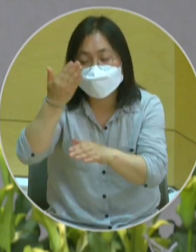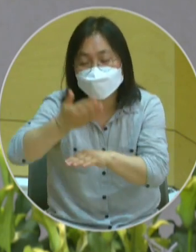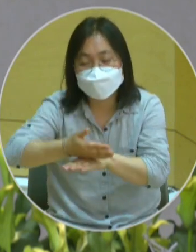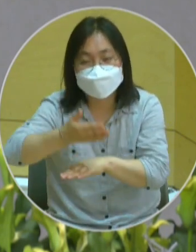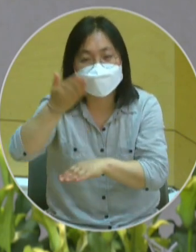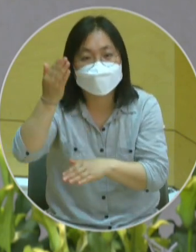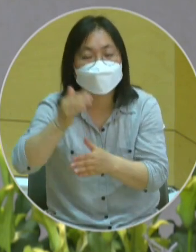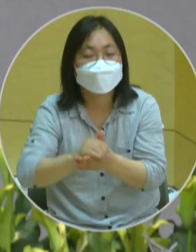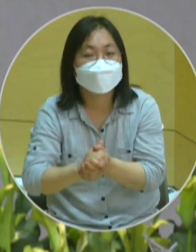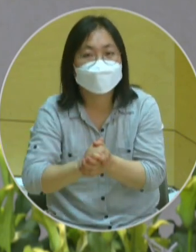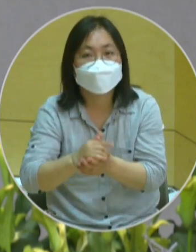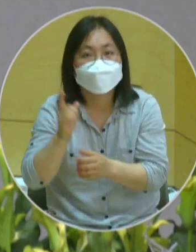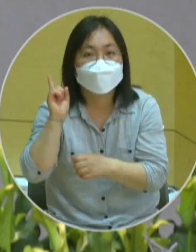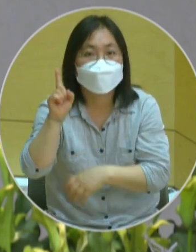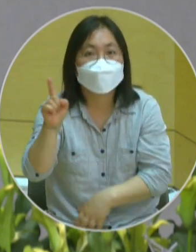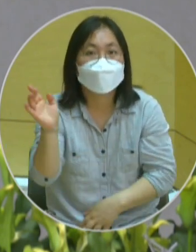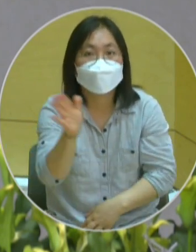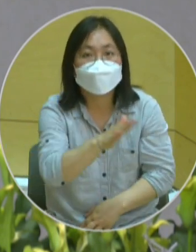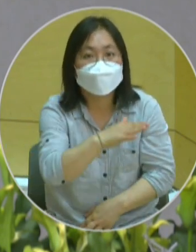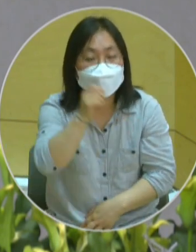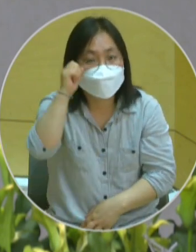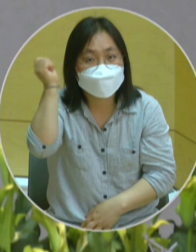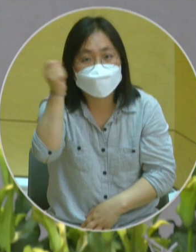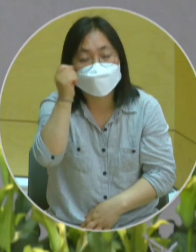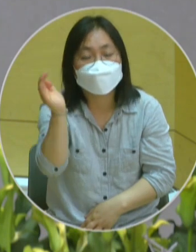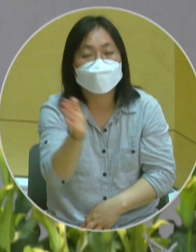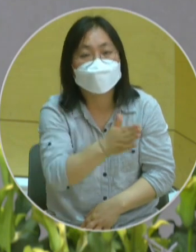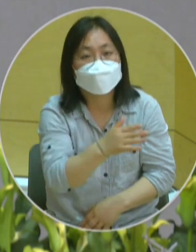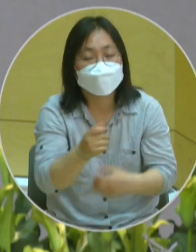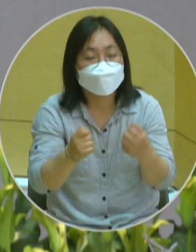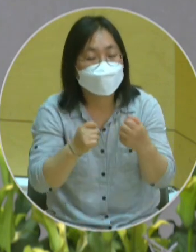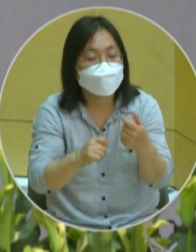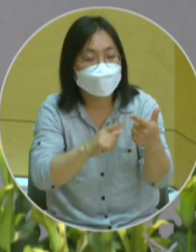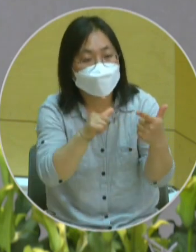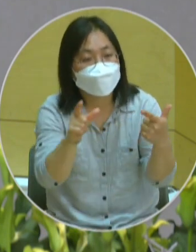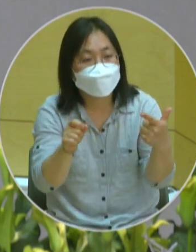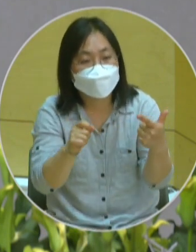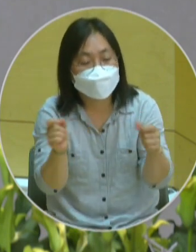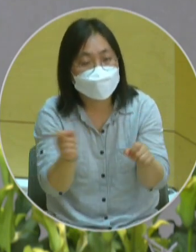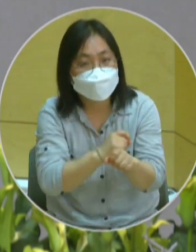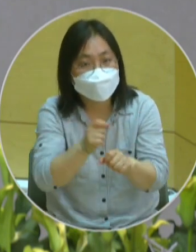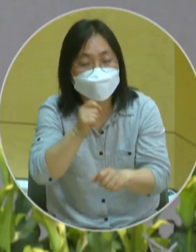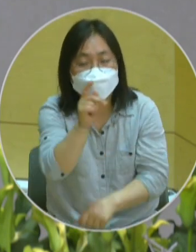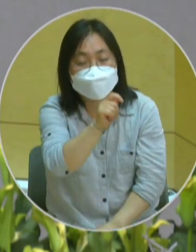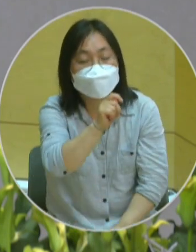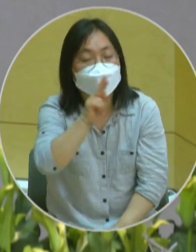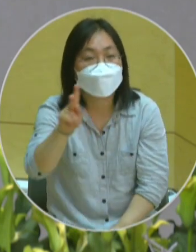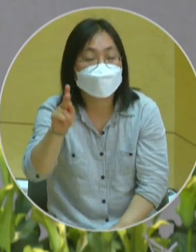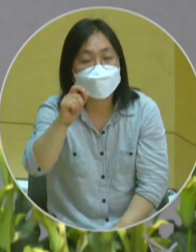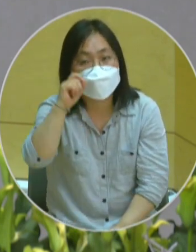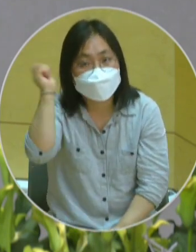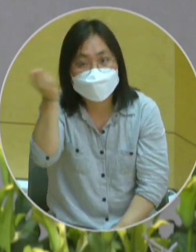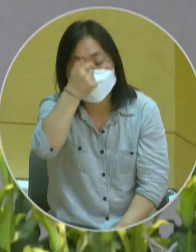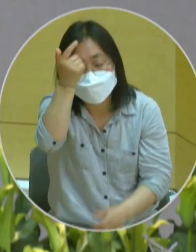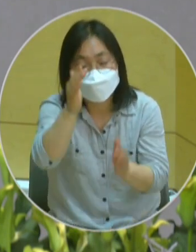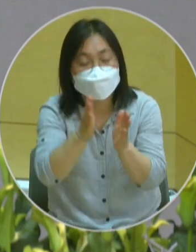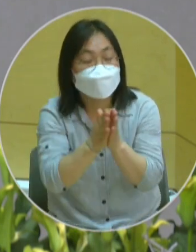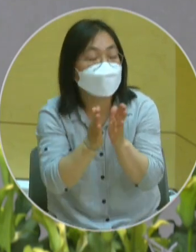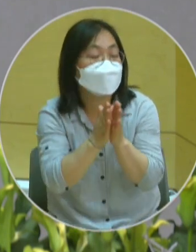감사한지요. 우리 내일 새벽부터 6월 특별 큐티 새벽 기도가 시작됩니다. 우리 큐티 새벽